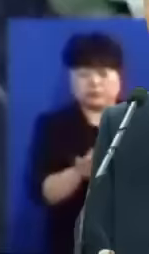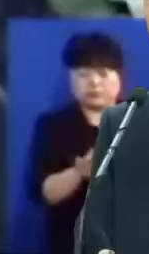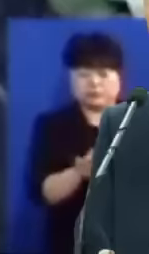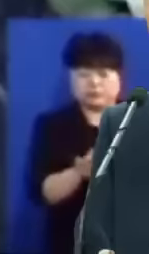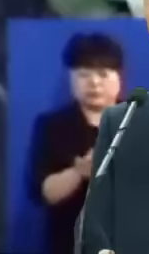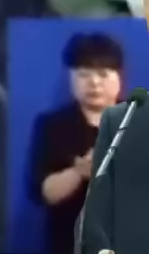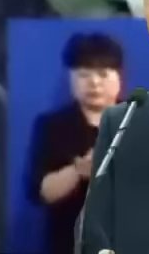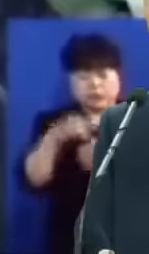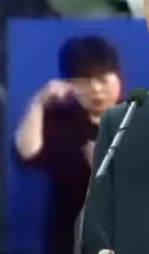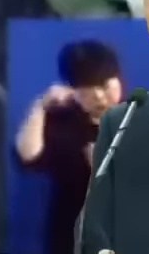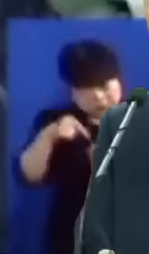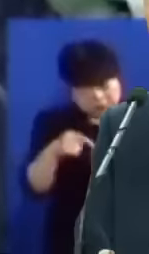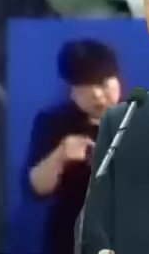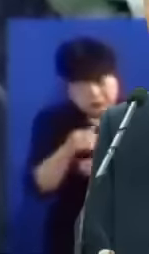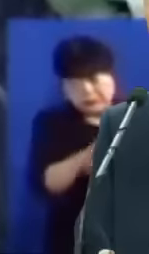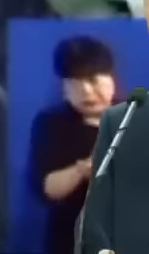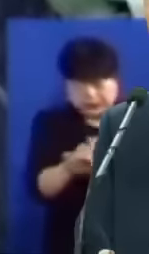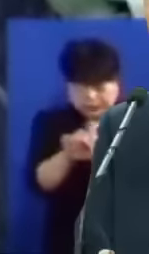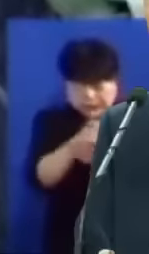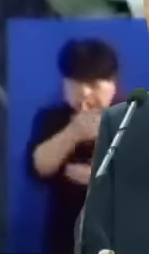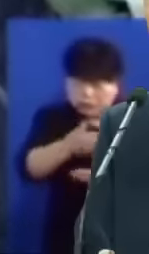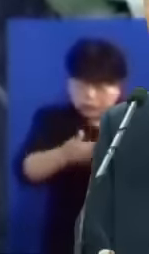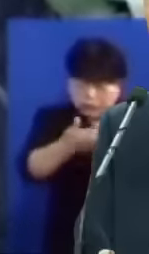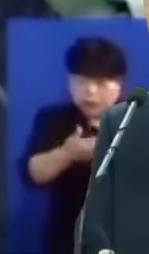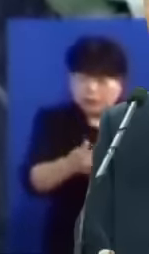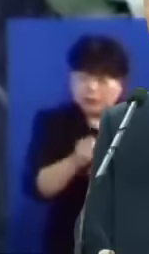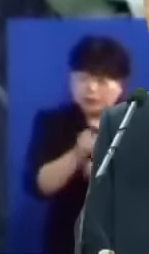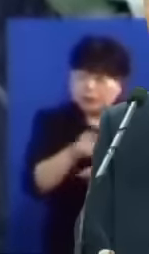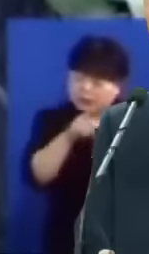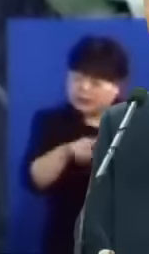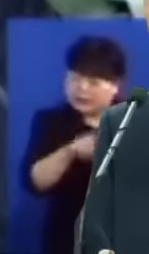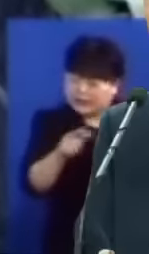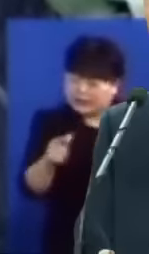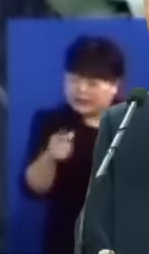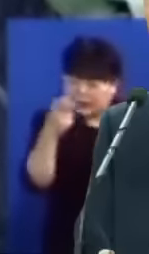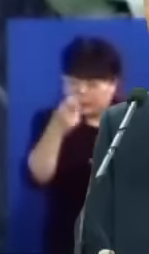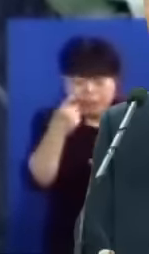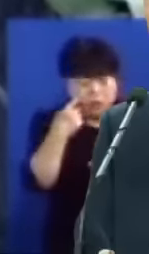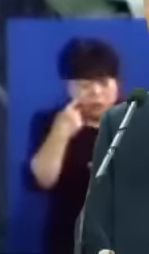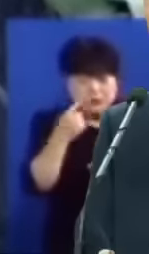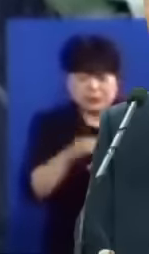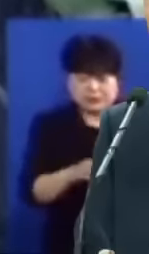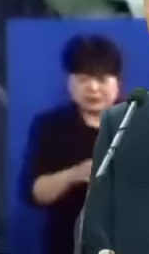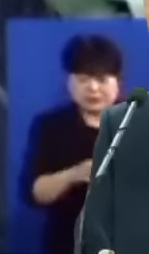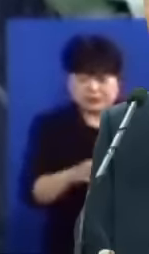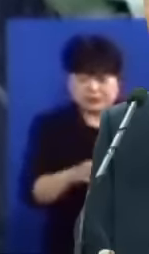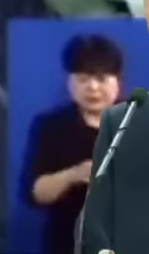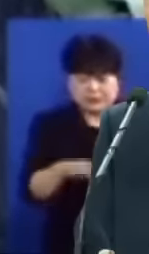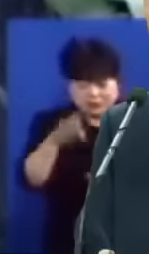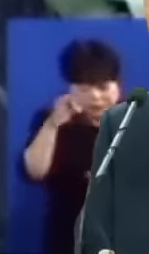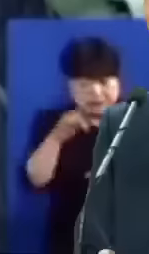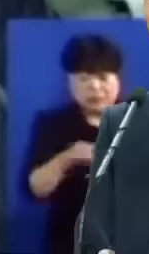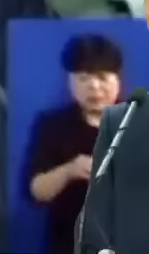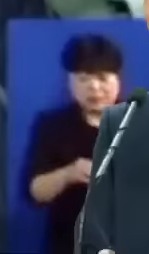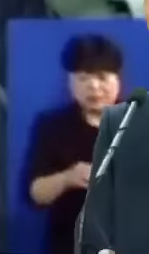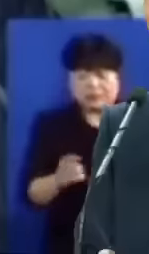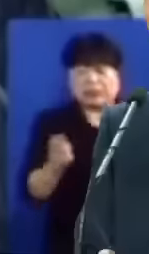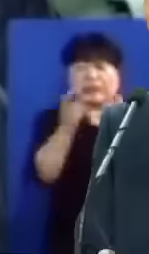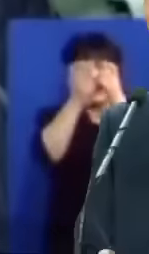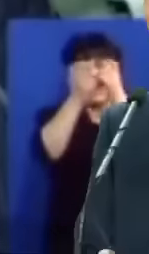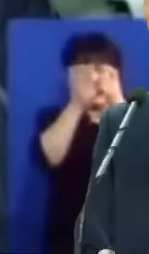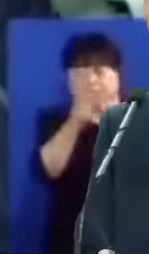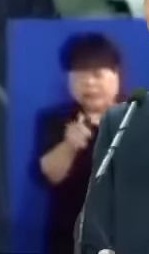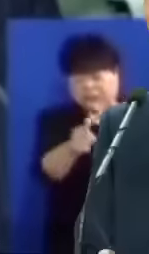좀 깊이 사귀어보고서 성격이 맞냐 안 맞냐 조사를 해보지 왜 한눈에 반해서 결혼을 하는지